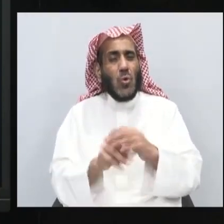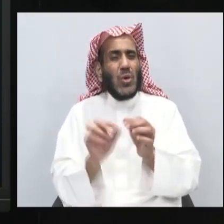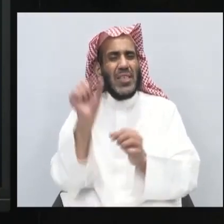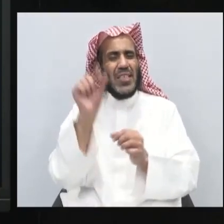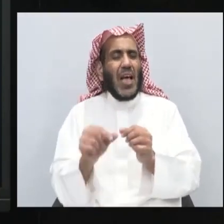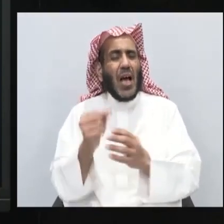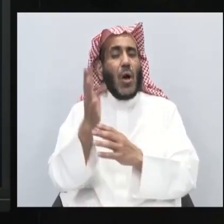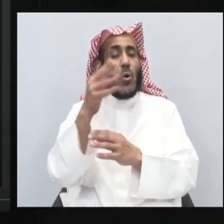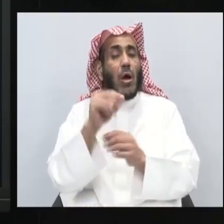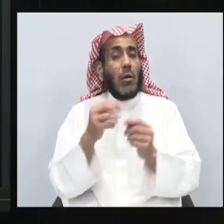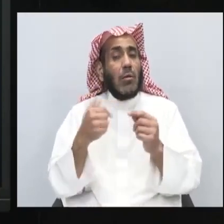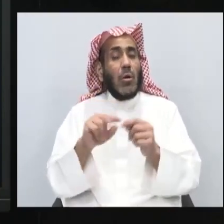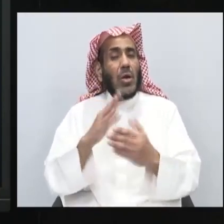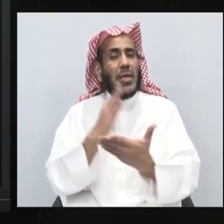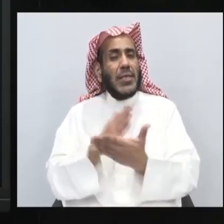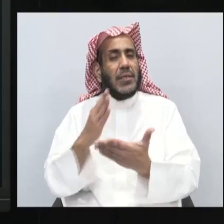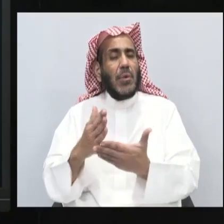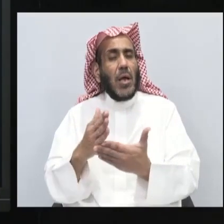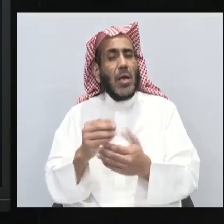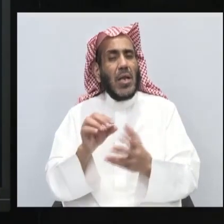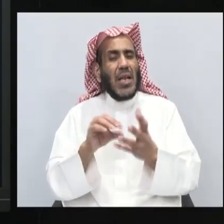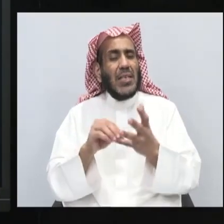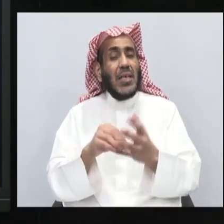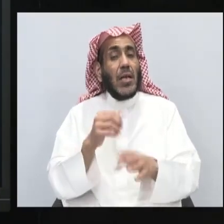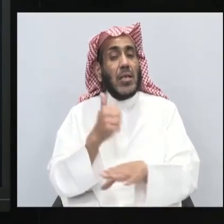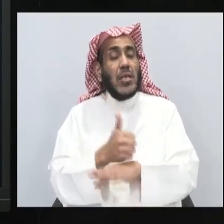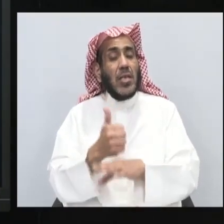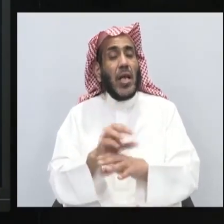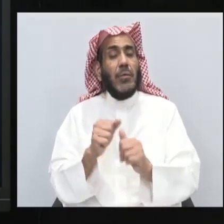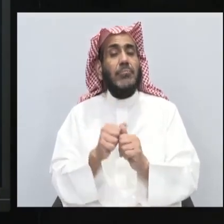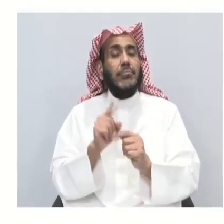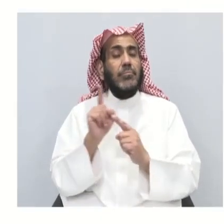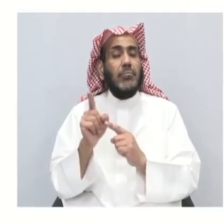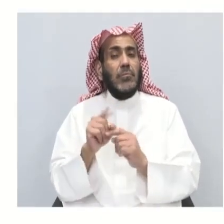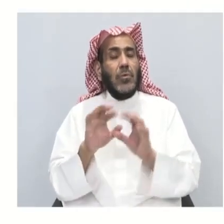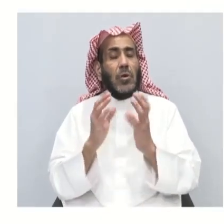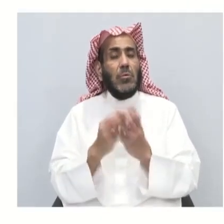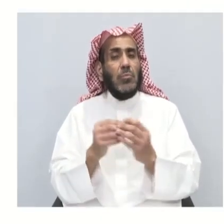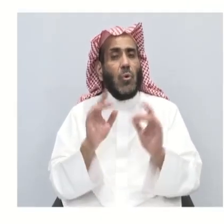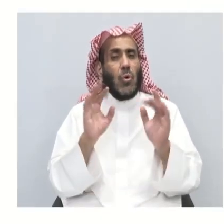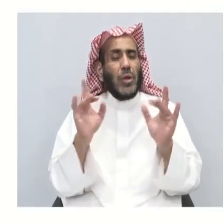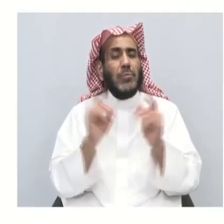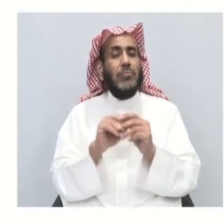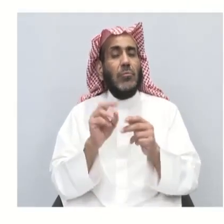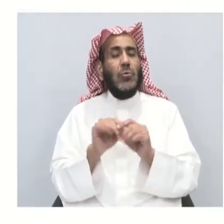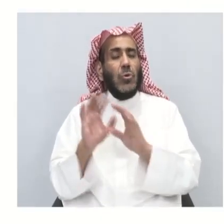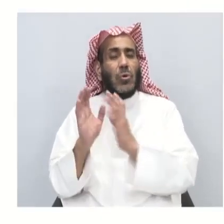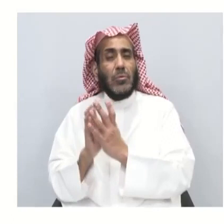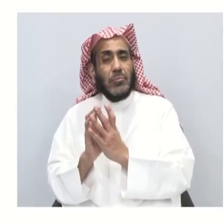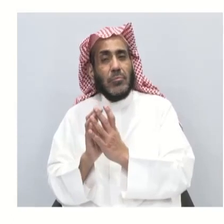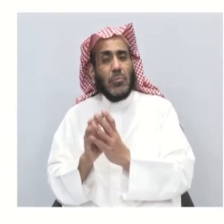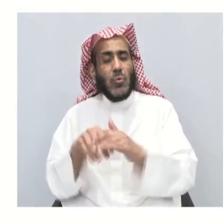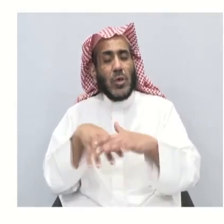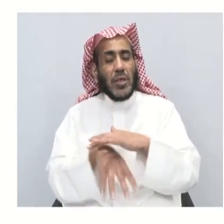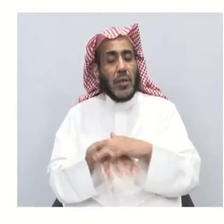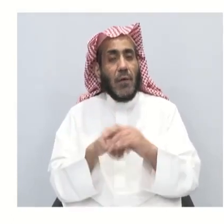أوراق، ولكن نحن قسمناها إلى أجزاء رئيسية، هي المجموع الخضري والمجموع